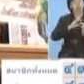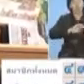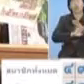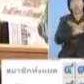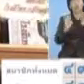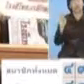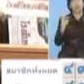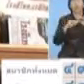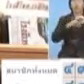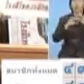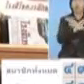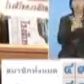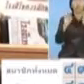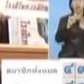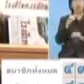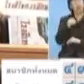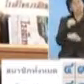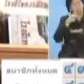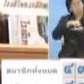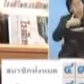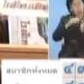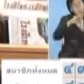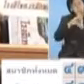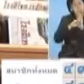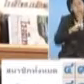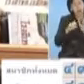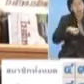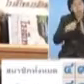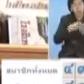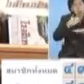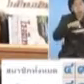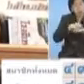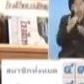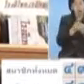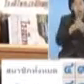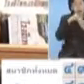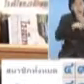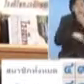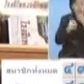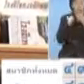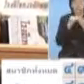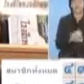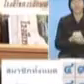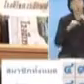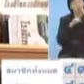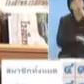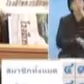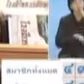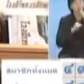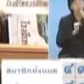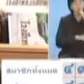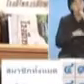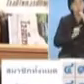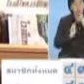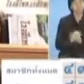ลที่ต้องช่วยกันคว่ำเพราะว่าฟังดูแล้วเนี่ยเหตุผลที่ผมจะเชื่อมโยงเห็นว่ามันมีการโกงกันเยอะมากและที่สำคัญที่สุดเป็นการ